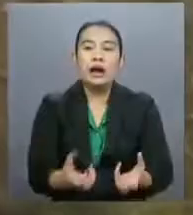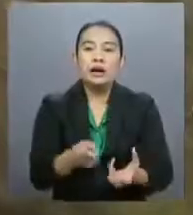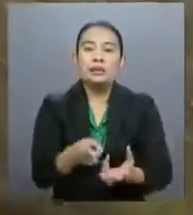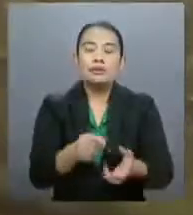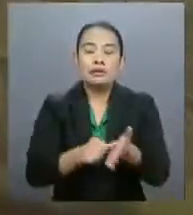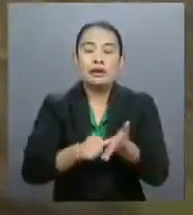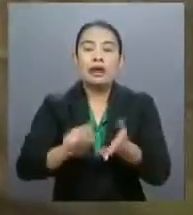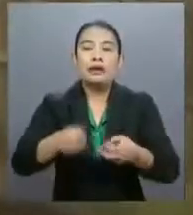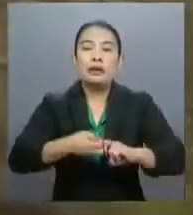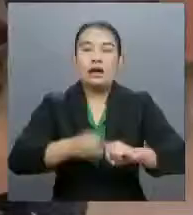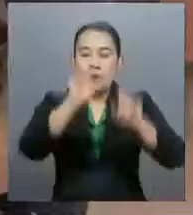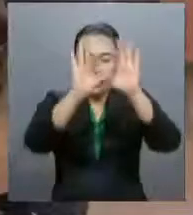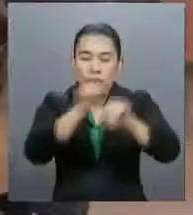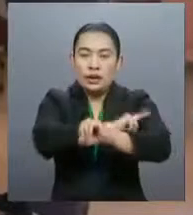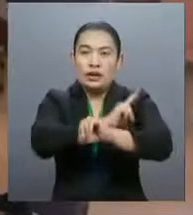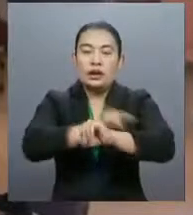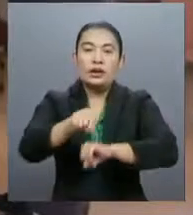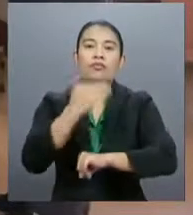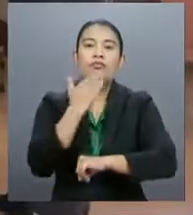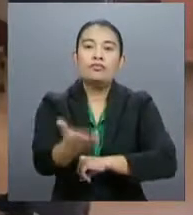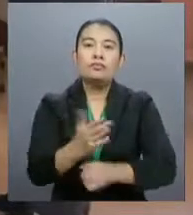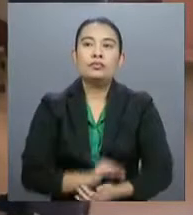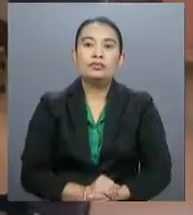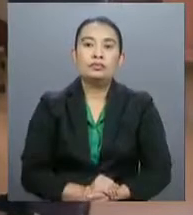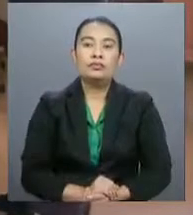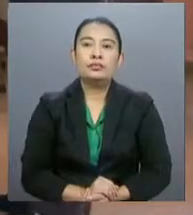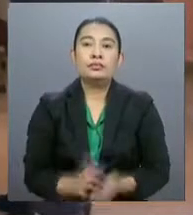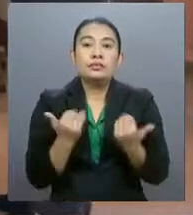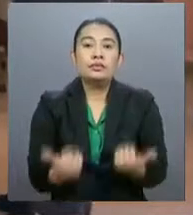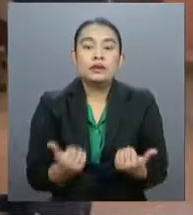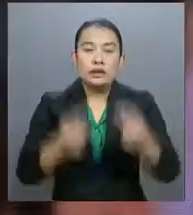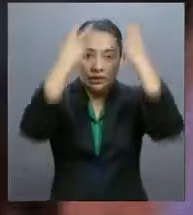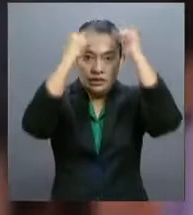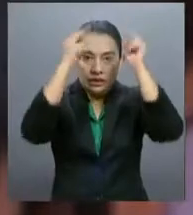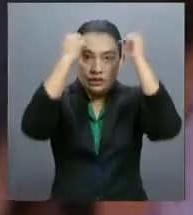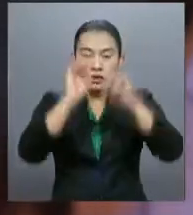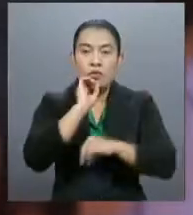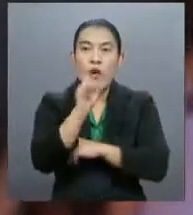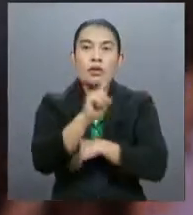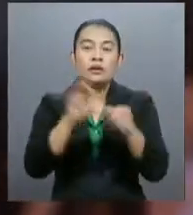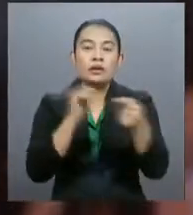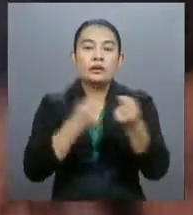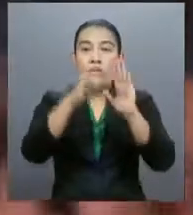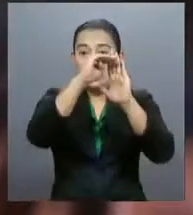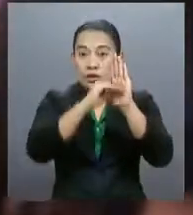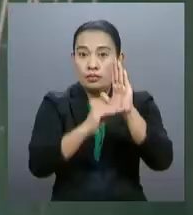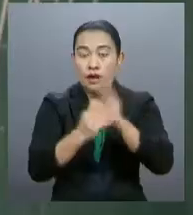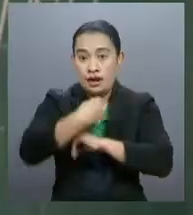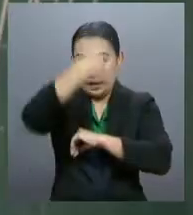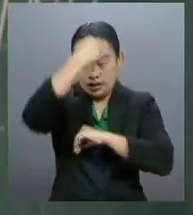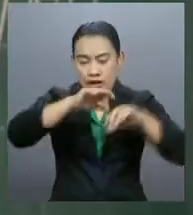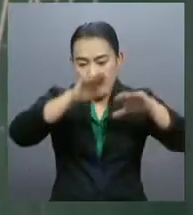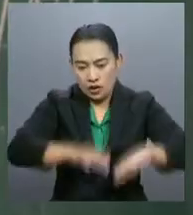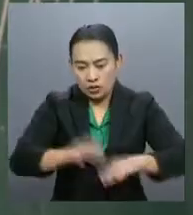ยั่งยืนทั้งนี้นายกรัฐมนตรียังกล่าวย้ำถึงนโยบายลดเวลาเรียนเพิ่มเวลา